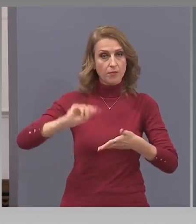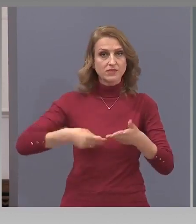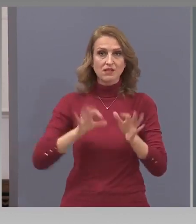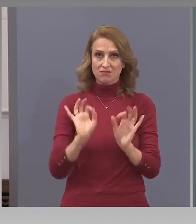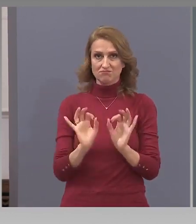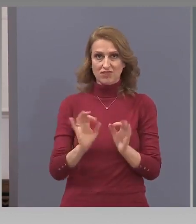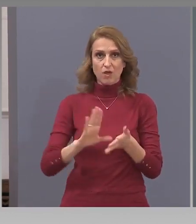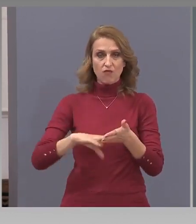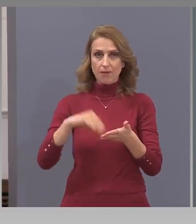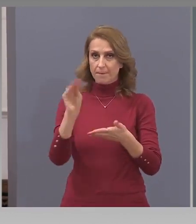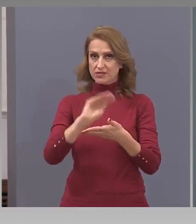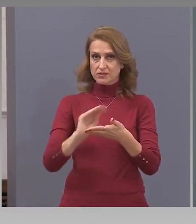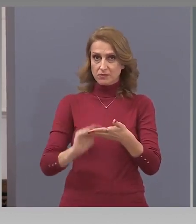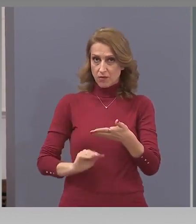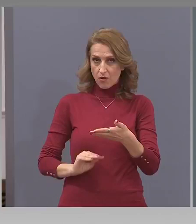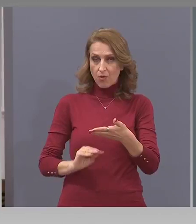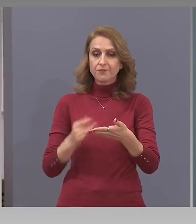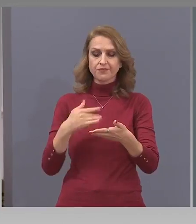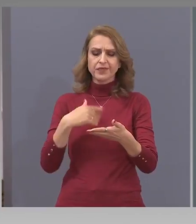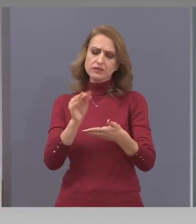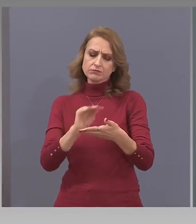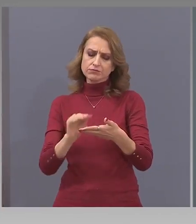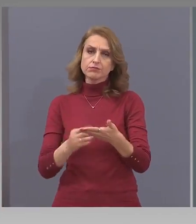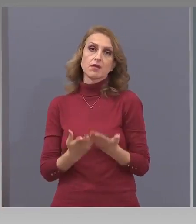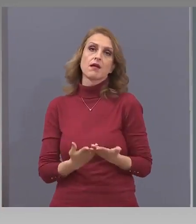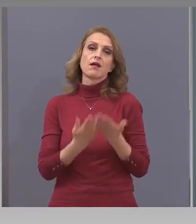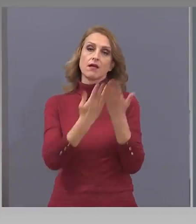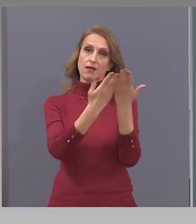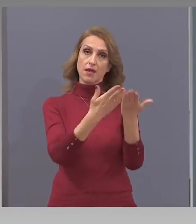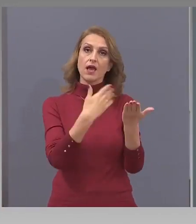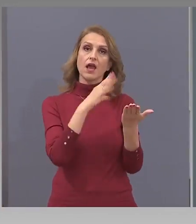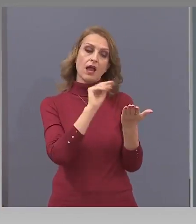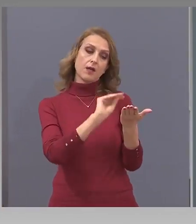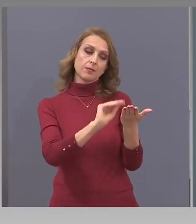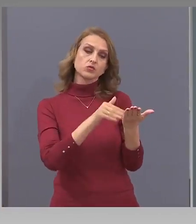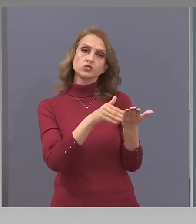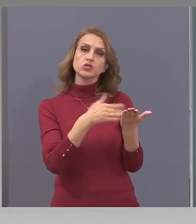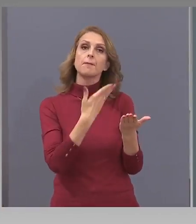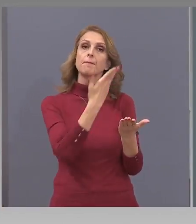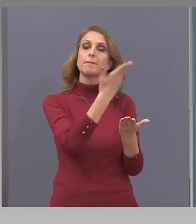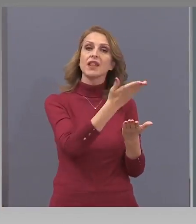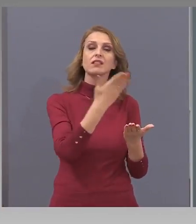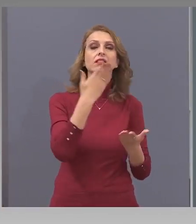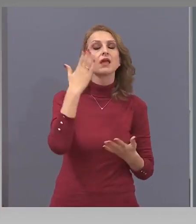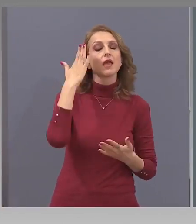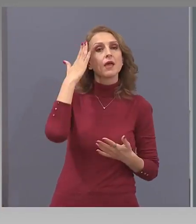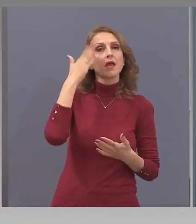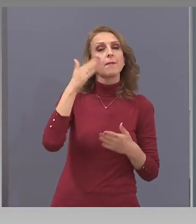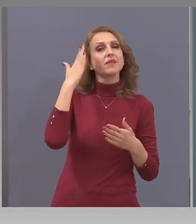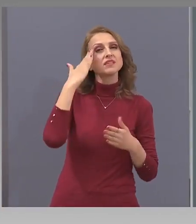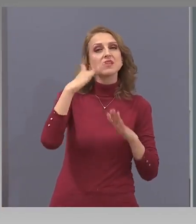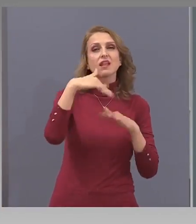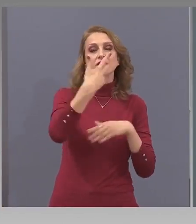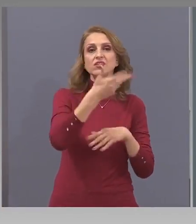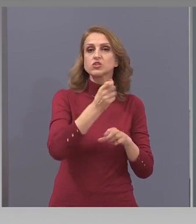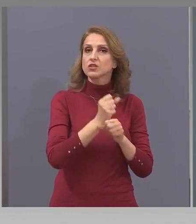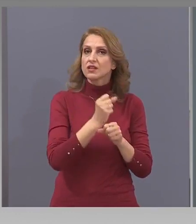съм заявил пред министъра на външните работи, тя е вице-премьер на Република